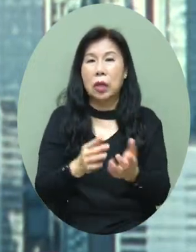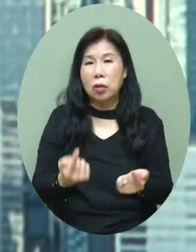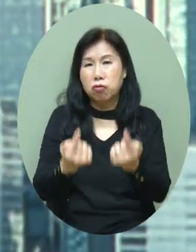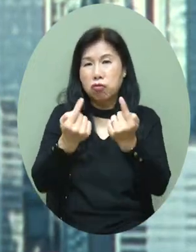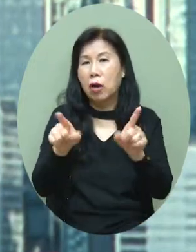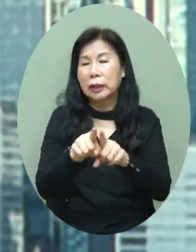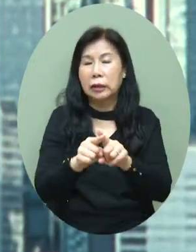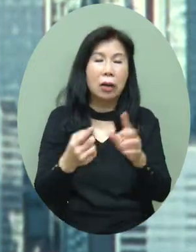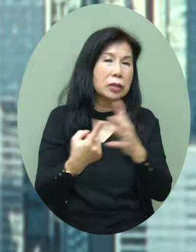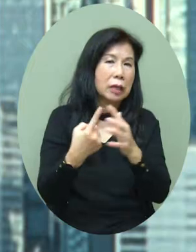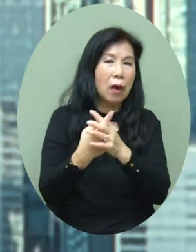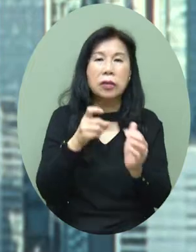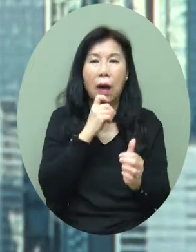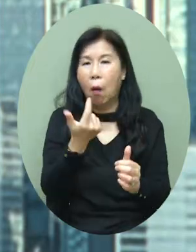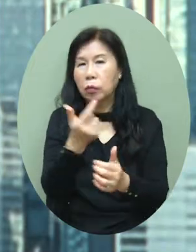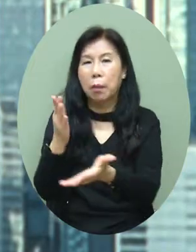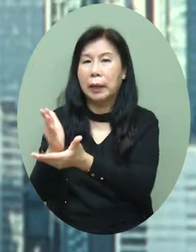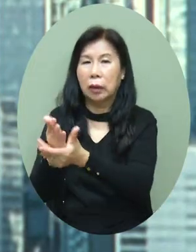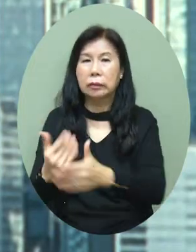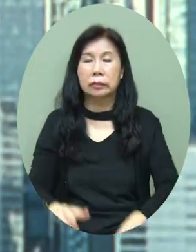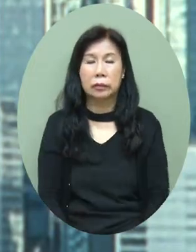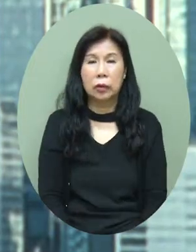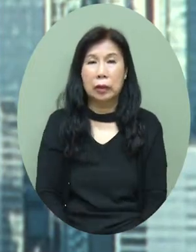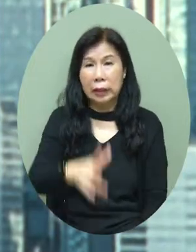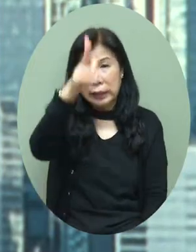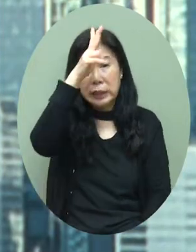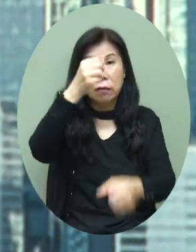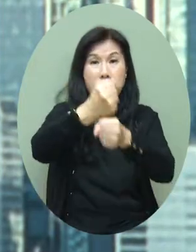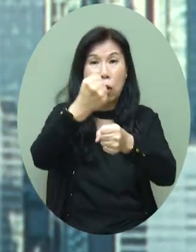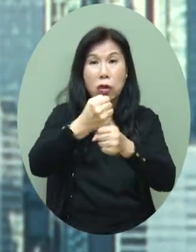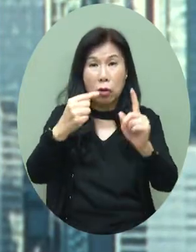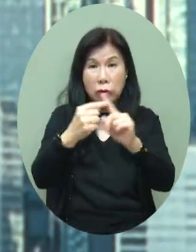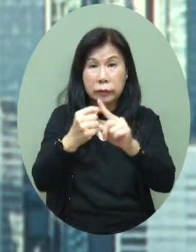況係有特殊嘅情況啦，咁樣。咁所以其實公務員呢，亦都係